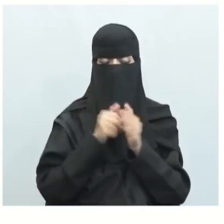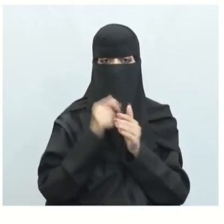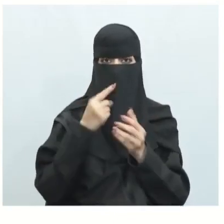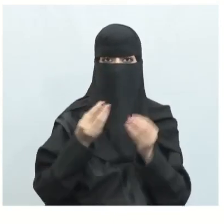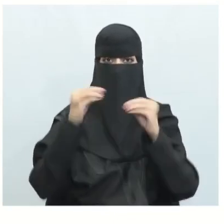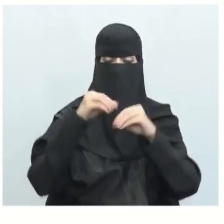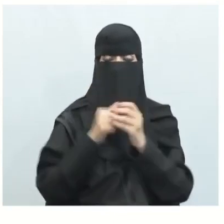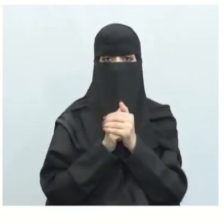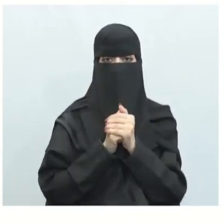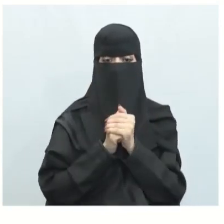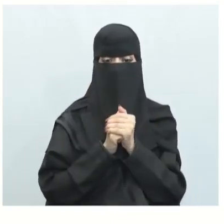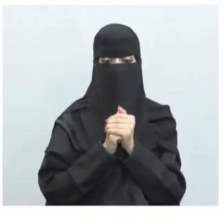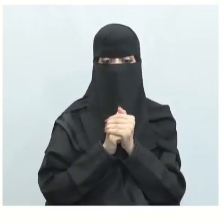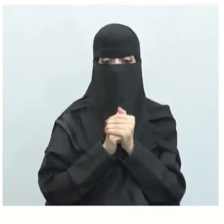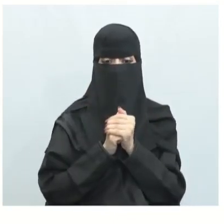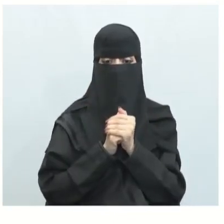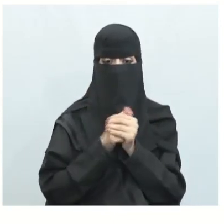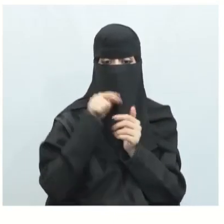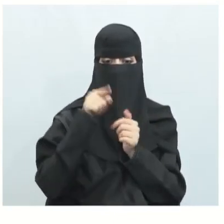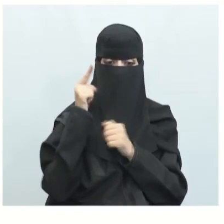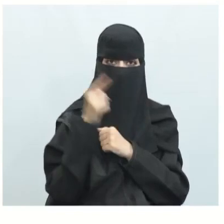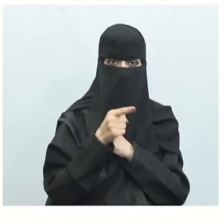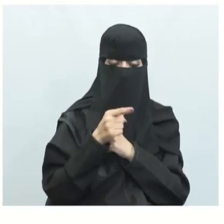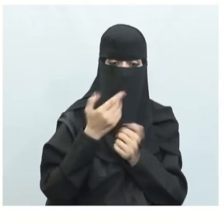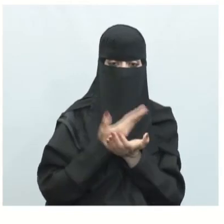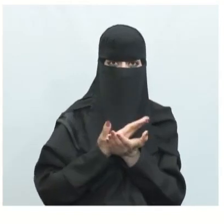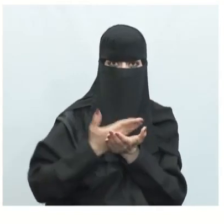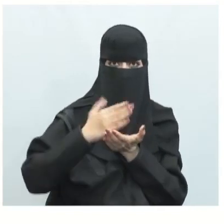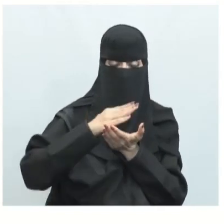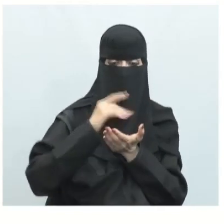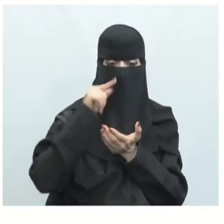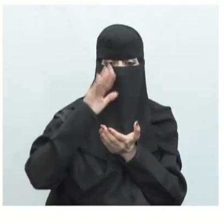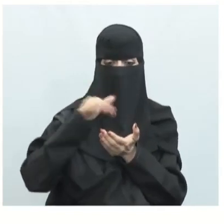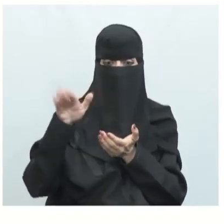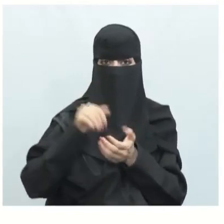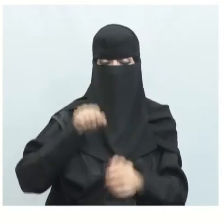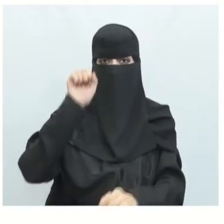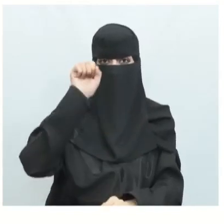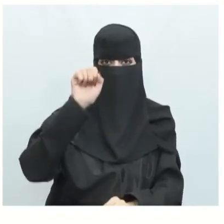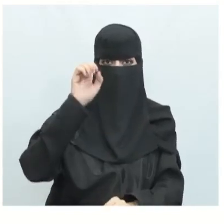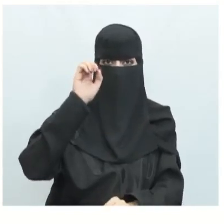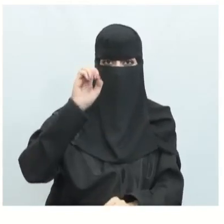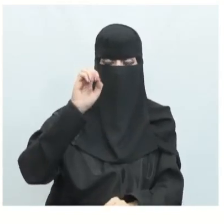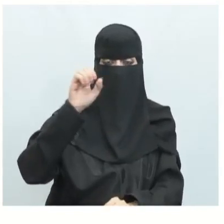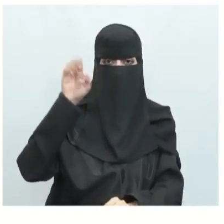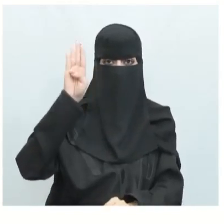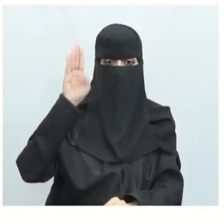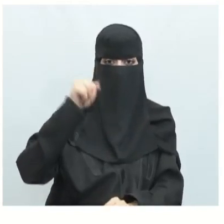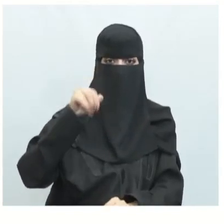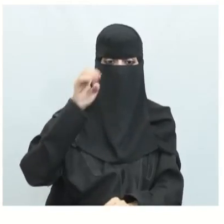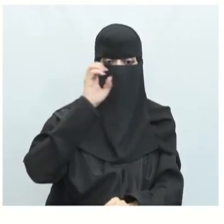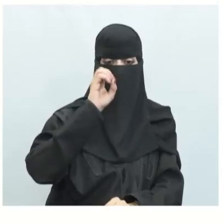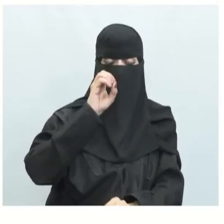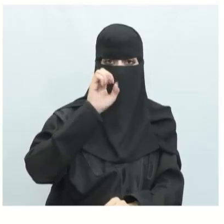افت يوج هنا امر الطباع نلاحظ هنا اعطاني الاي والبي كما هي الاي والسي الاي